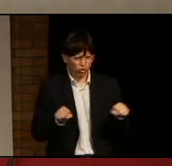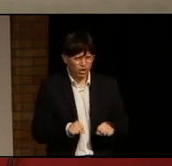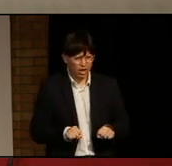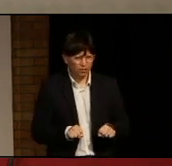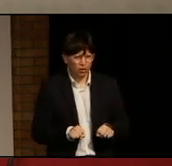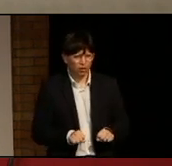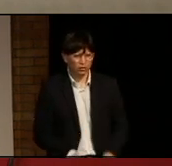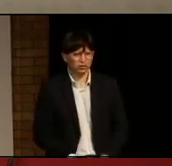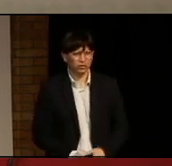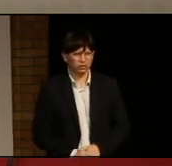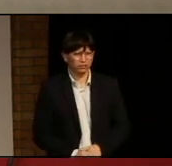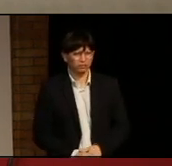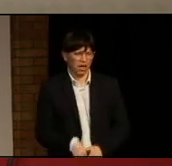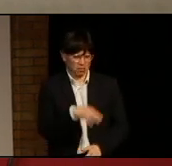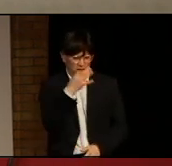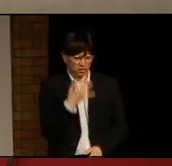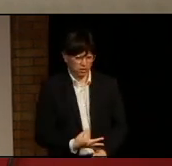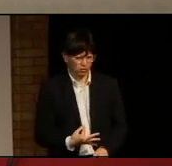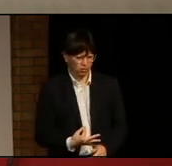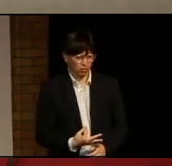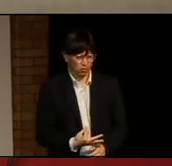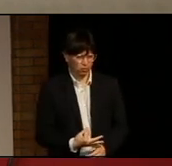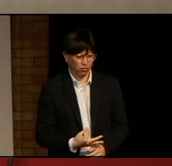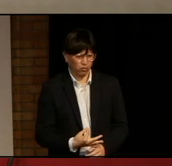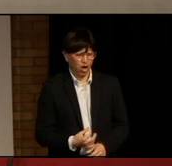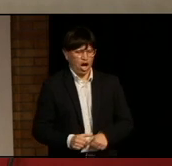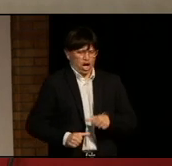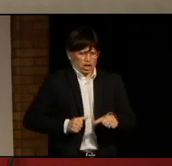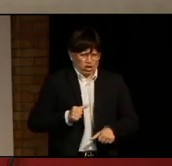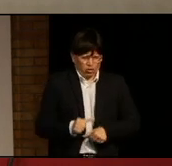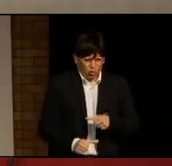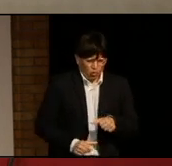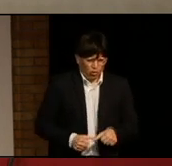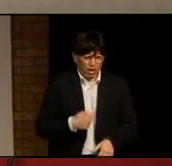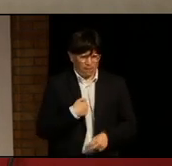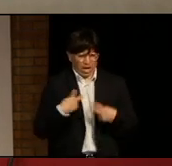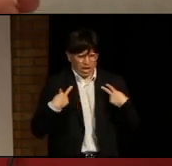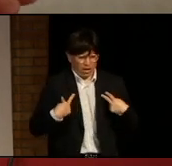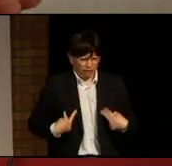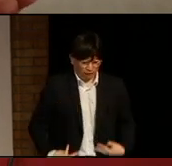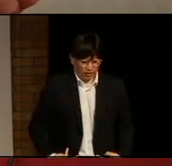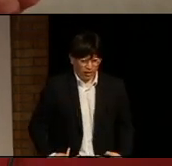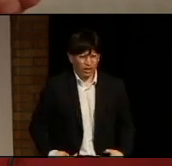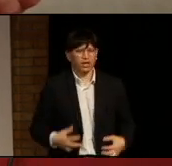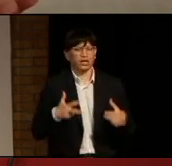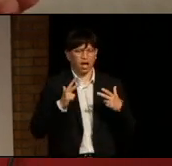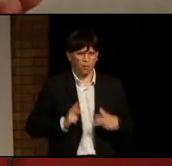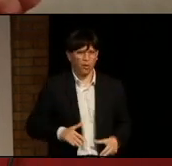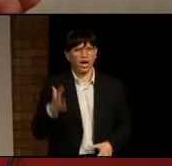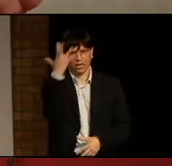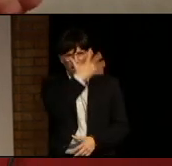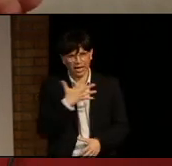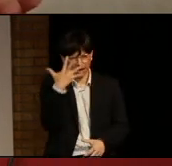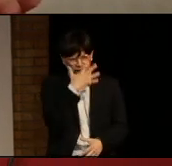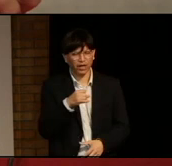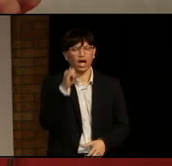stili di vita diversi ma vi assicuro che l'acceleratore che ha fornito alla mia vita l'esperienza vissuta in Mozambico è stato